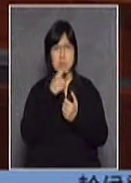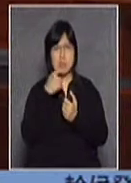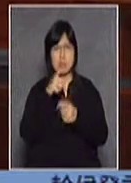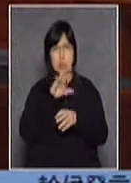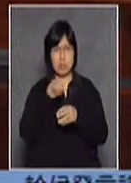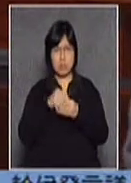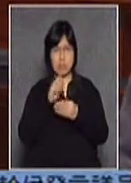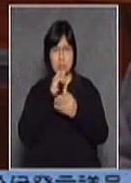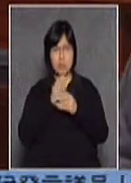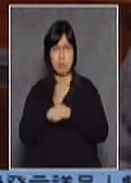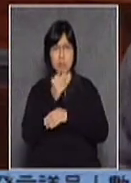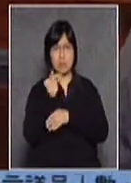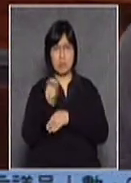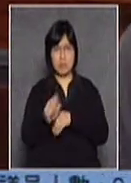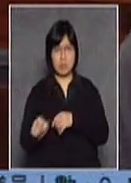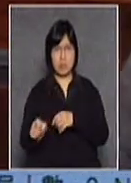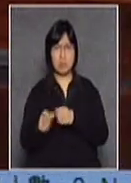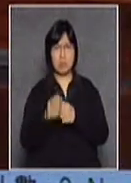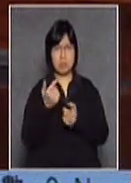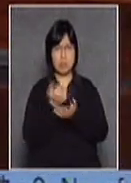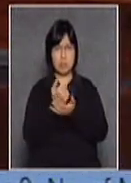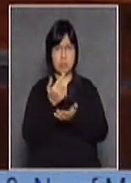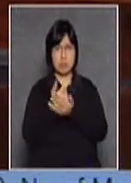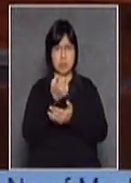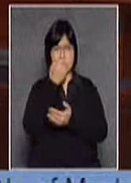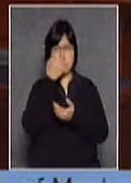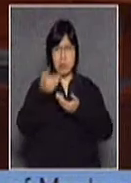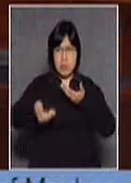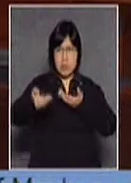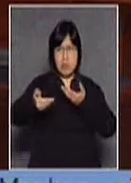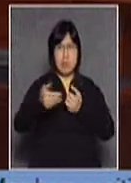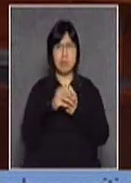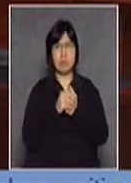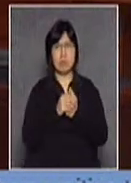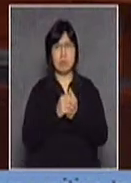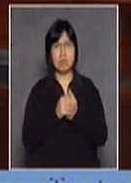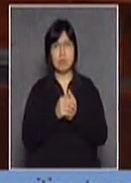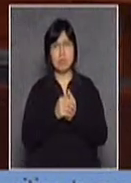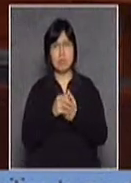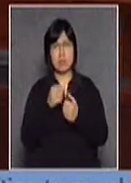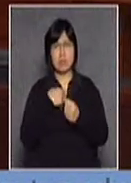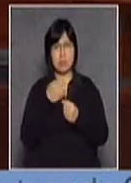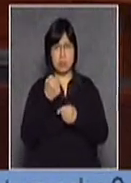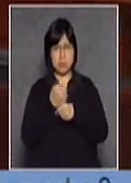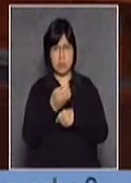過 10%。 這個很重要，你跟香港比，我做了一個小小的